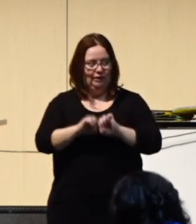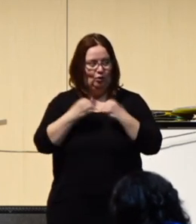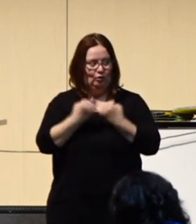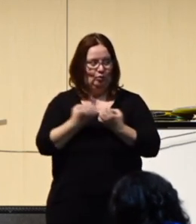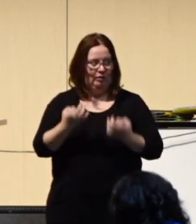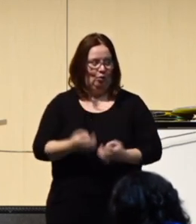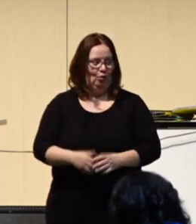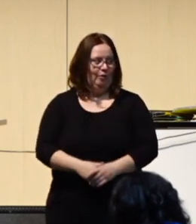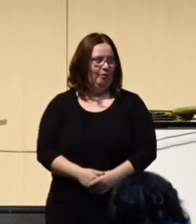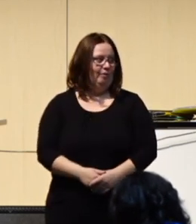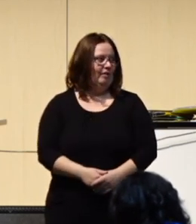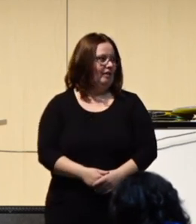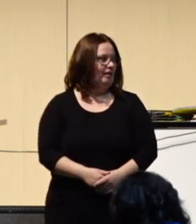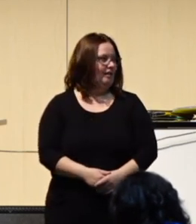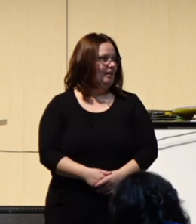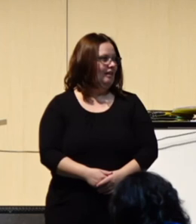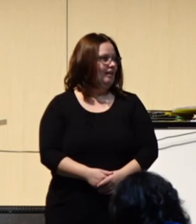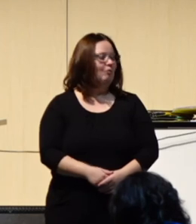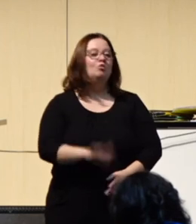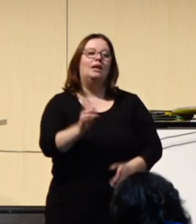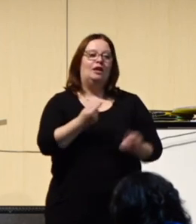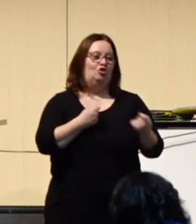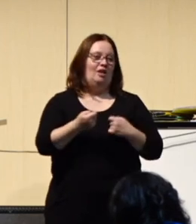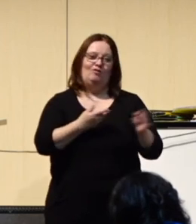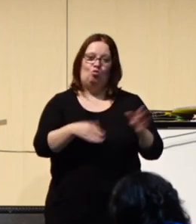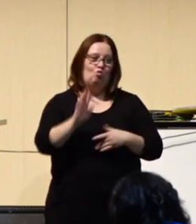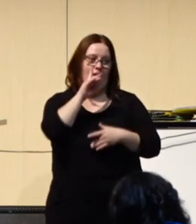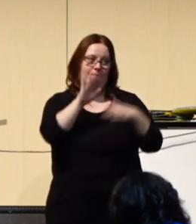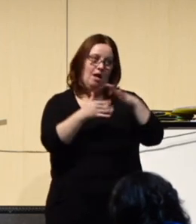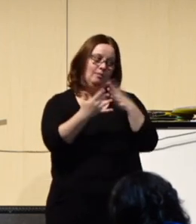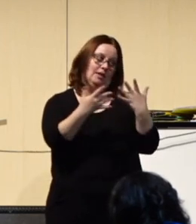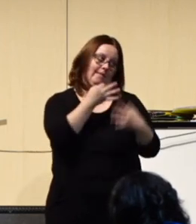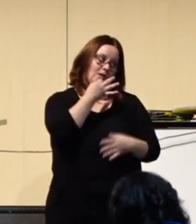hineinkommen. Sie haben ja laut Geschäftsordnung nur 10 Minuten.